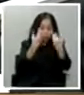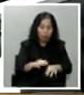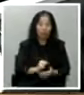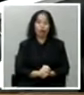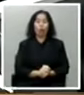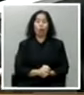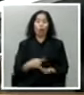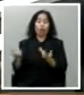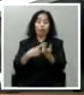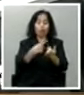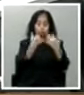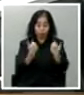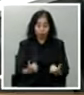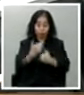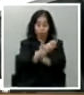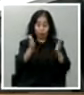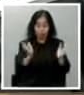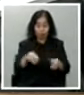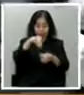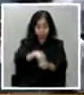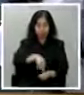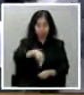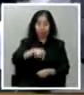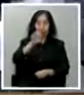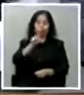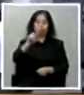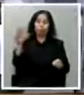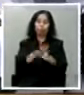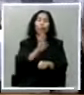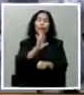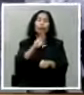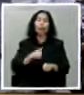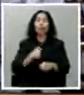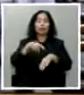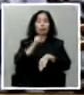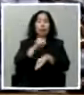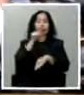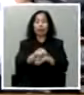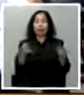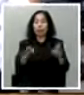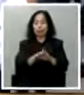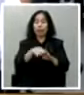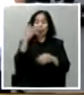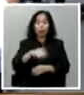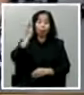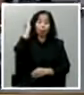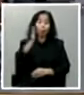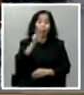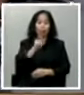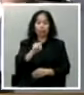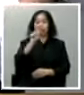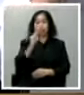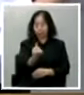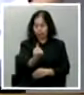าองค์ประชุมที่มีในห้องประชุมนั้นไม่ครบองค์ประชุมท่านประธานในที่ประชุมจึงสั่งปิดการประชุมแล้วก็นัดประชุมกันอีกครั้งหนึ่ง